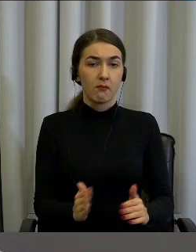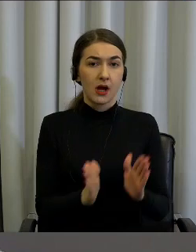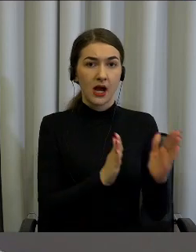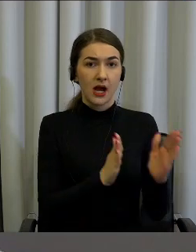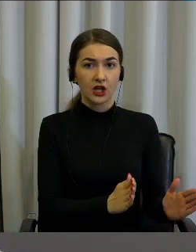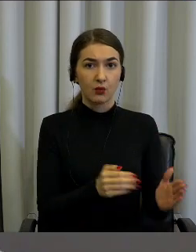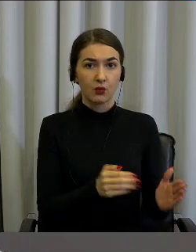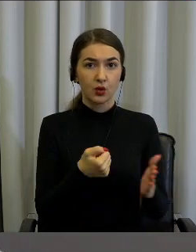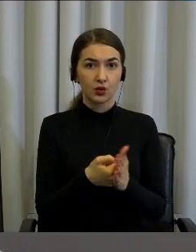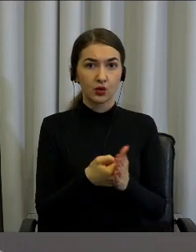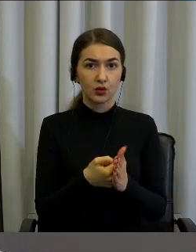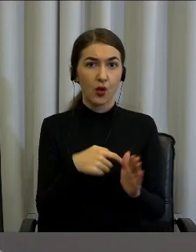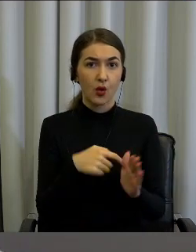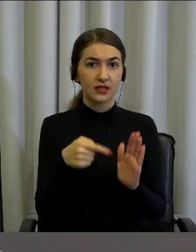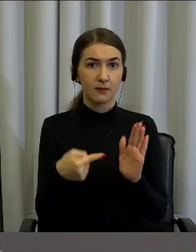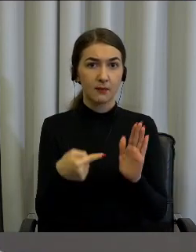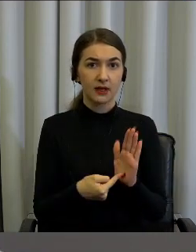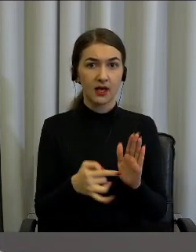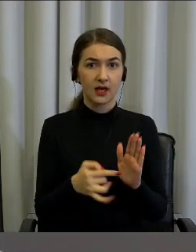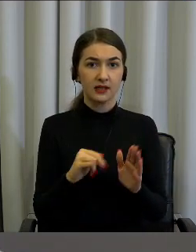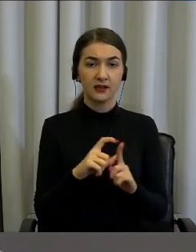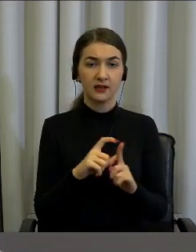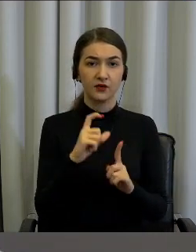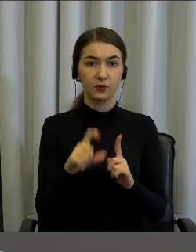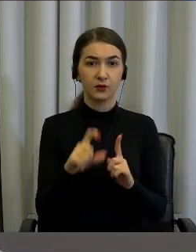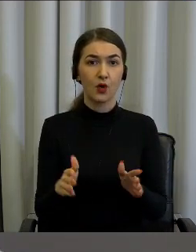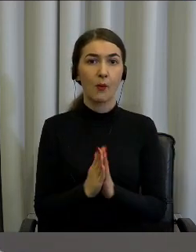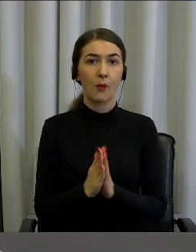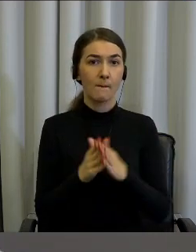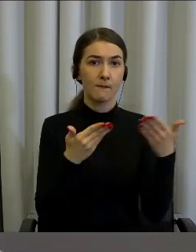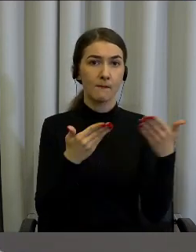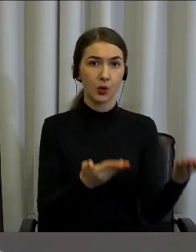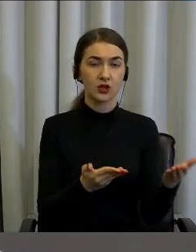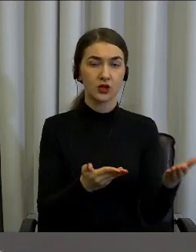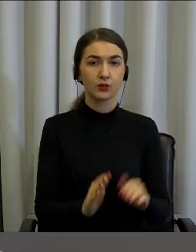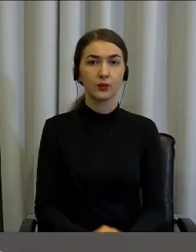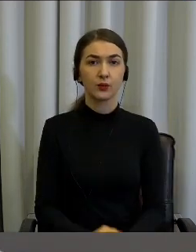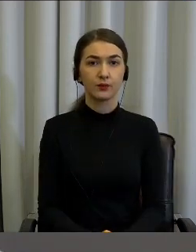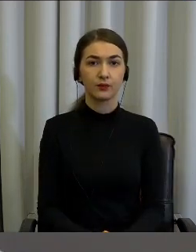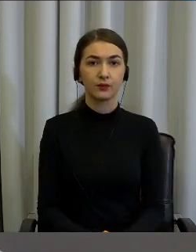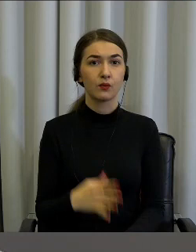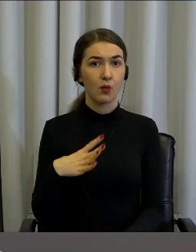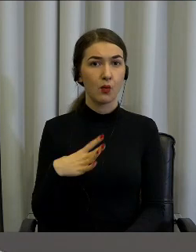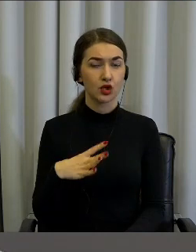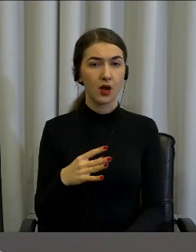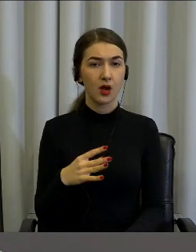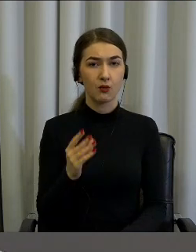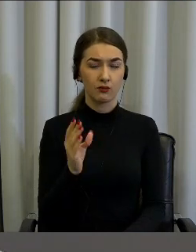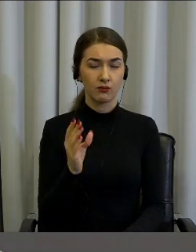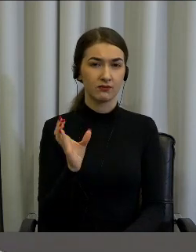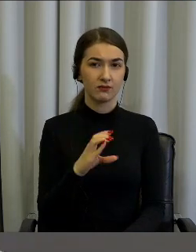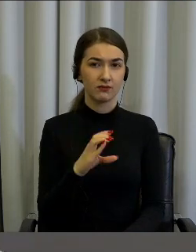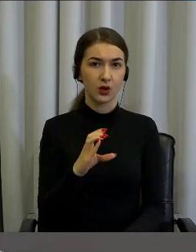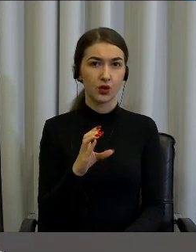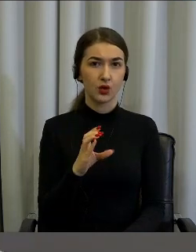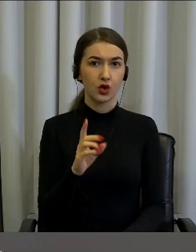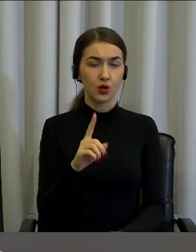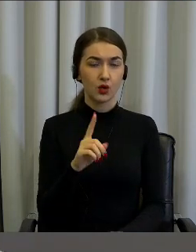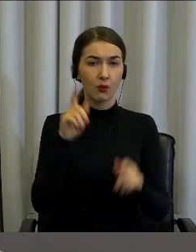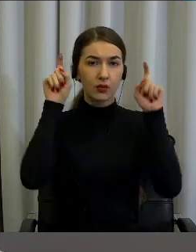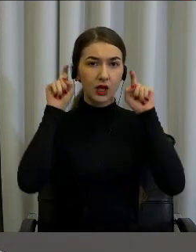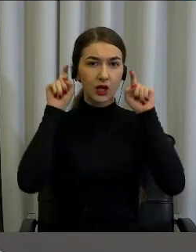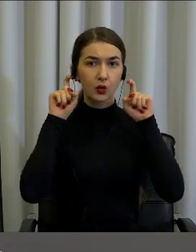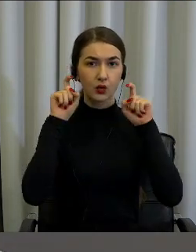до запитань та відповідей просимо почекати буквально кілька секунд поки ми одягнемо наушники